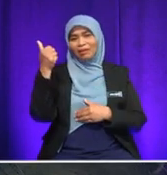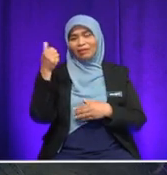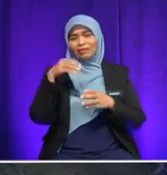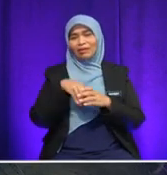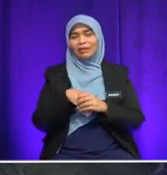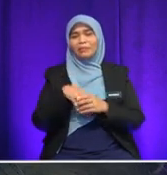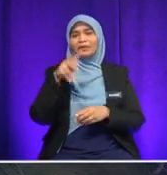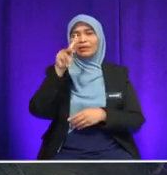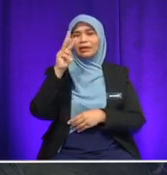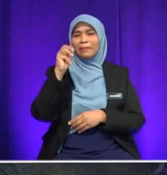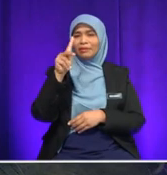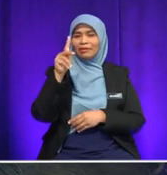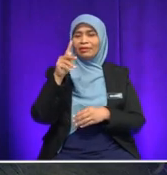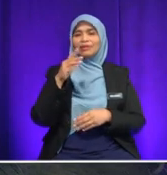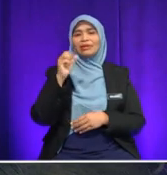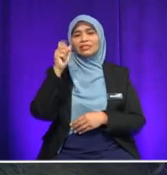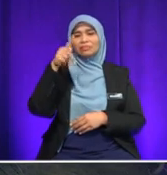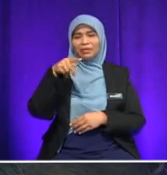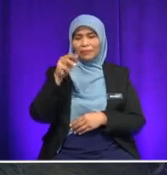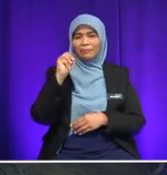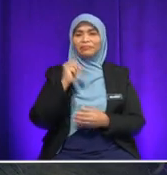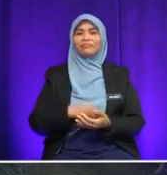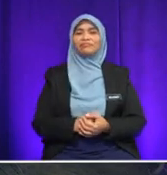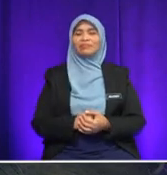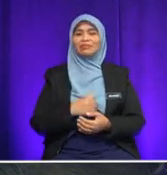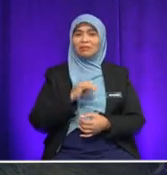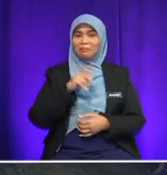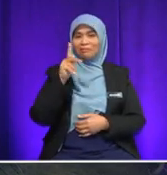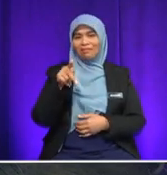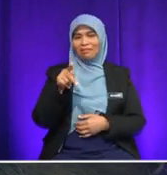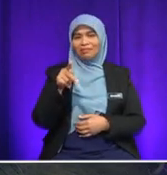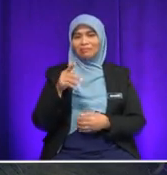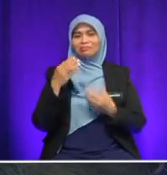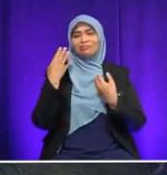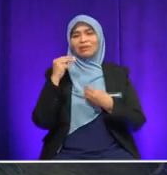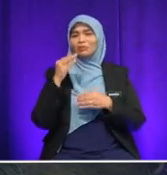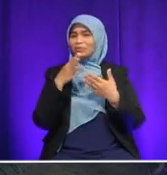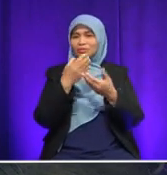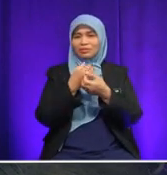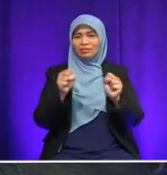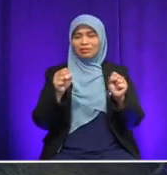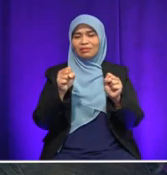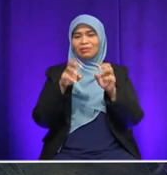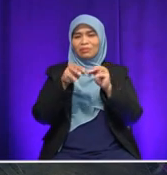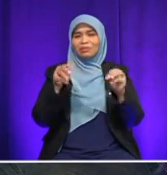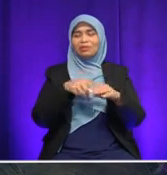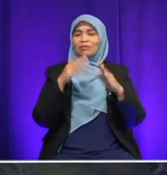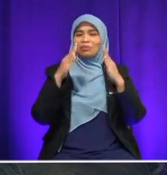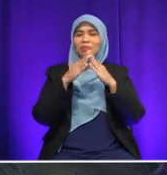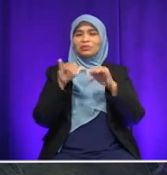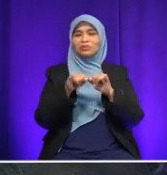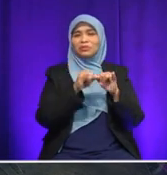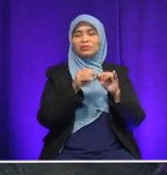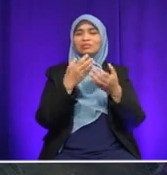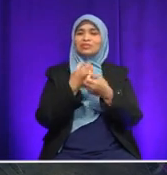Komunikatif SPM. Terbaiklah. InsyaAllah. Saya pasti cikgu mereka pun dah bersedia, murid-murid dekat rumah pun dah bersedia. Ayuh kita